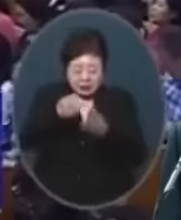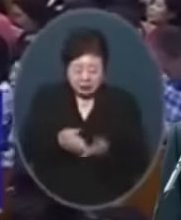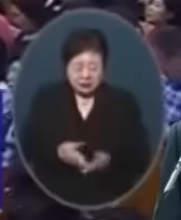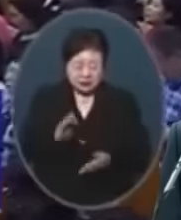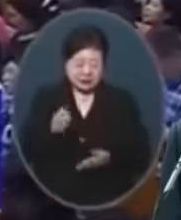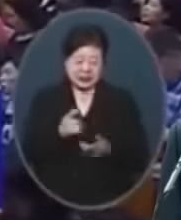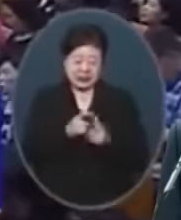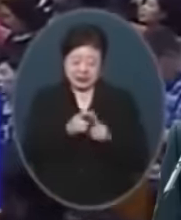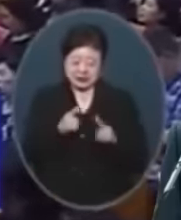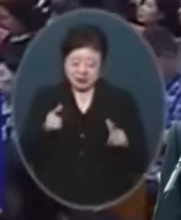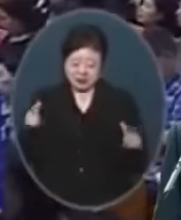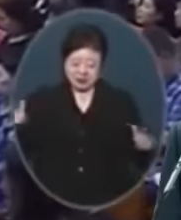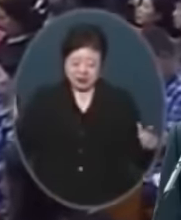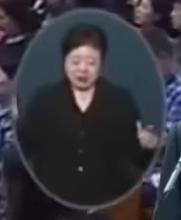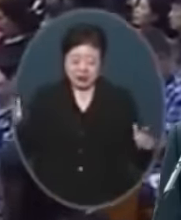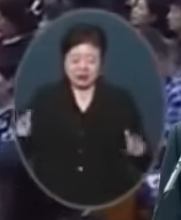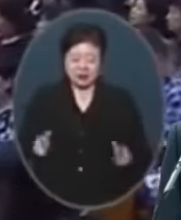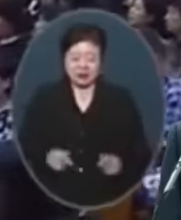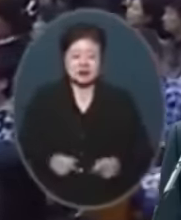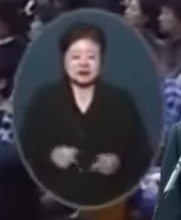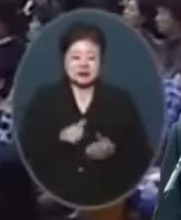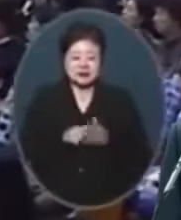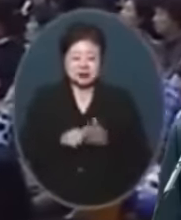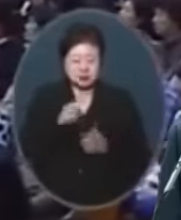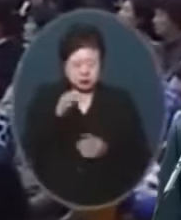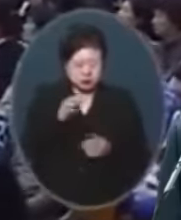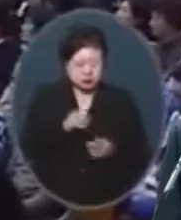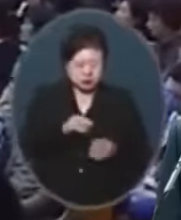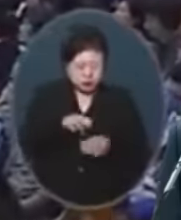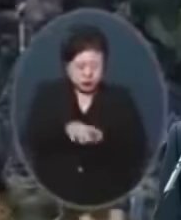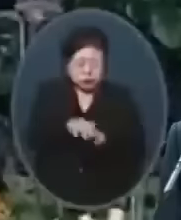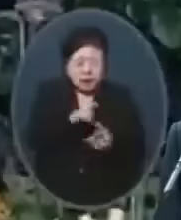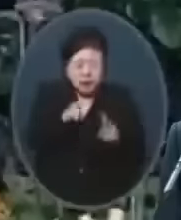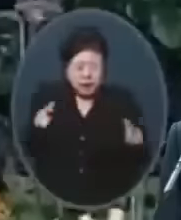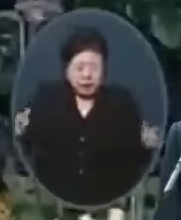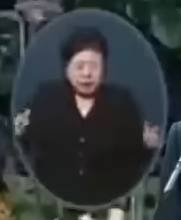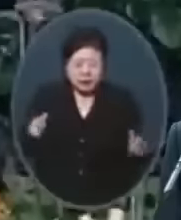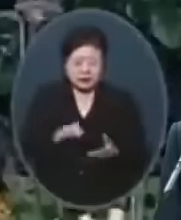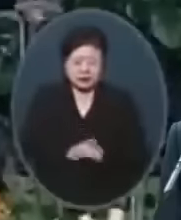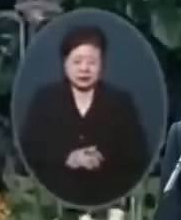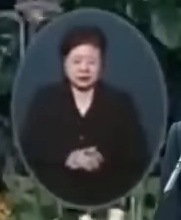된 것이 아니니라. 유물주의가 아닌